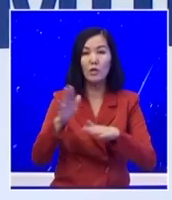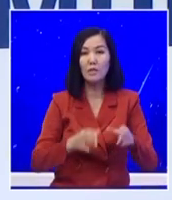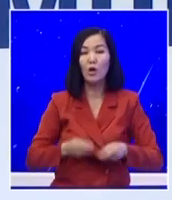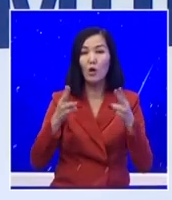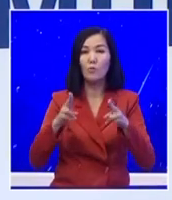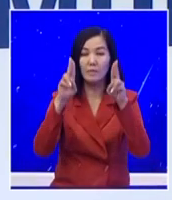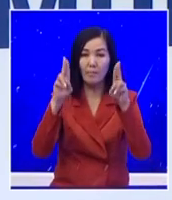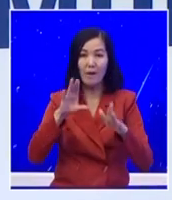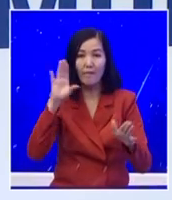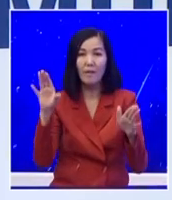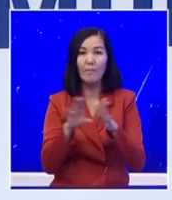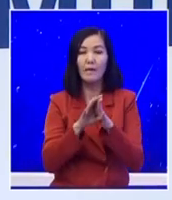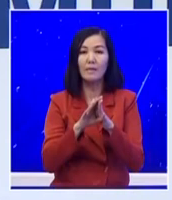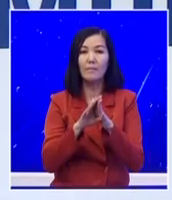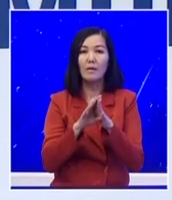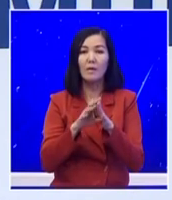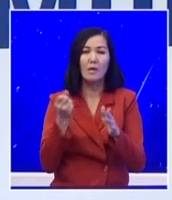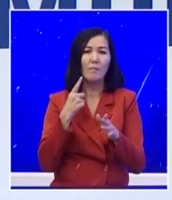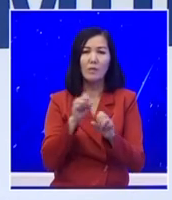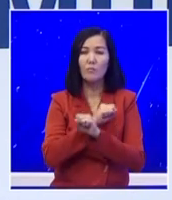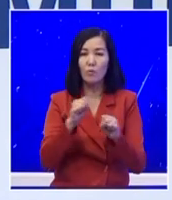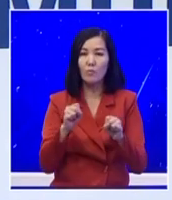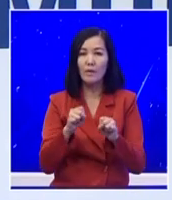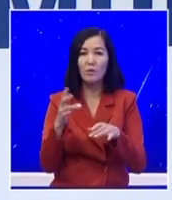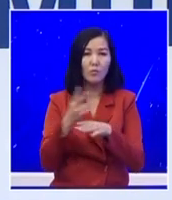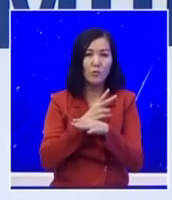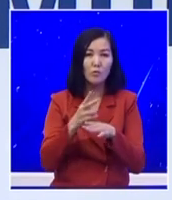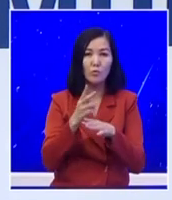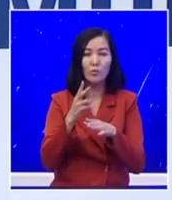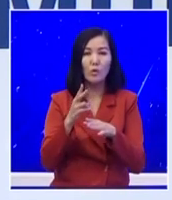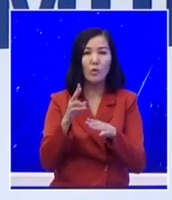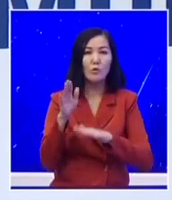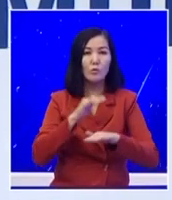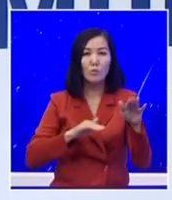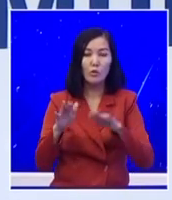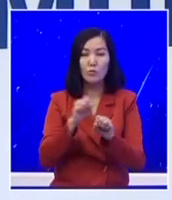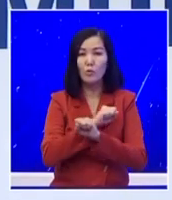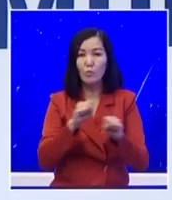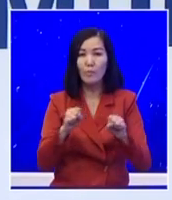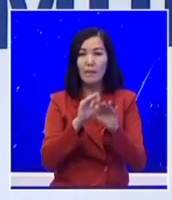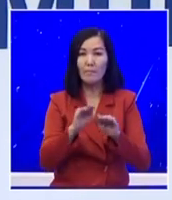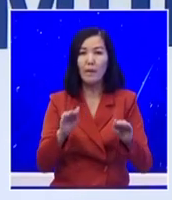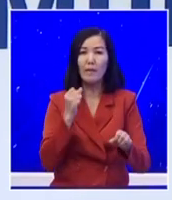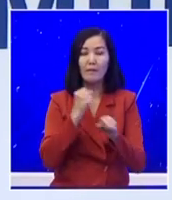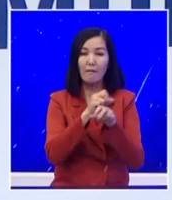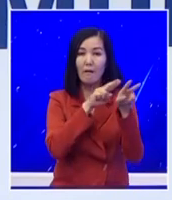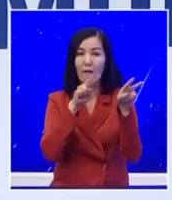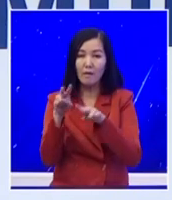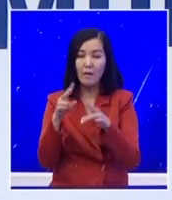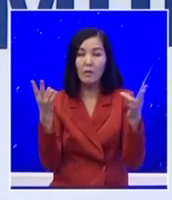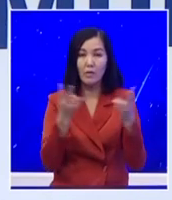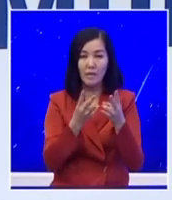ережелерін сақтап, жаңағы мас күйінде суға түспеуді, қараңғы кезде суға түспеуді және де балаларды